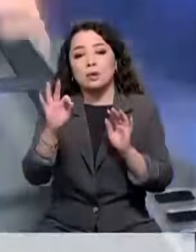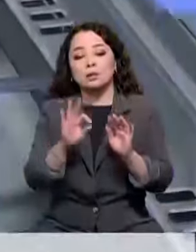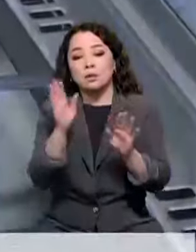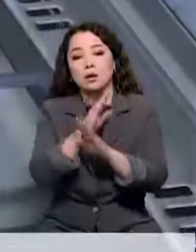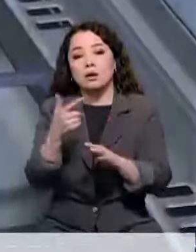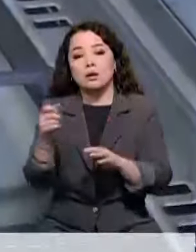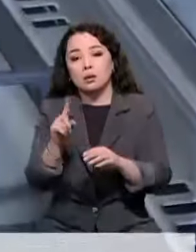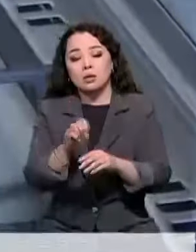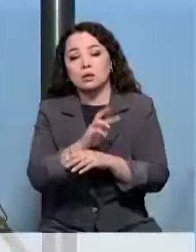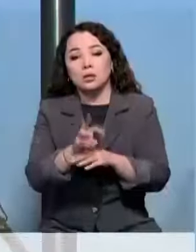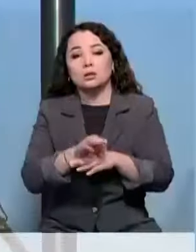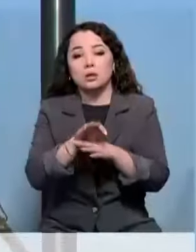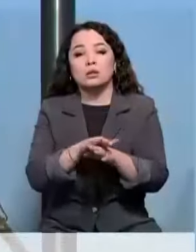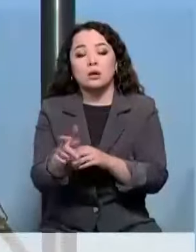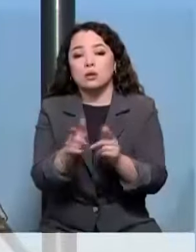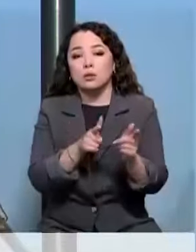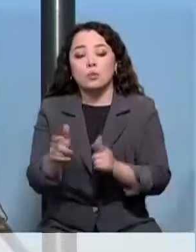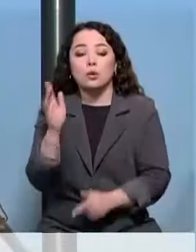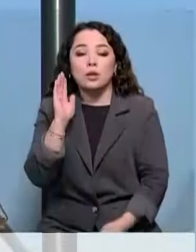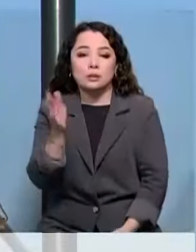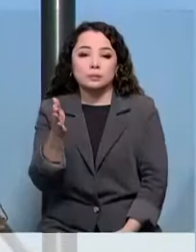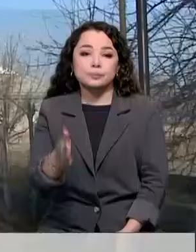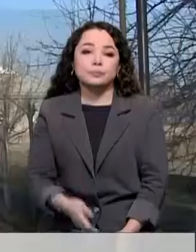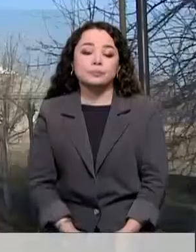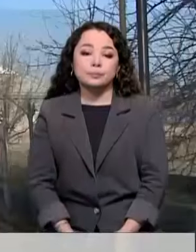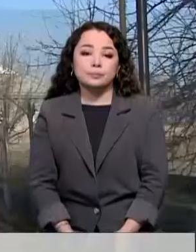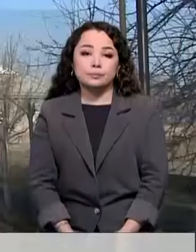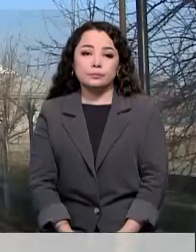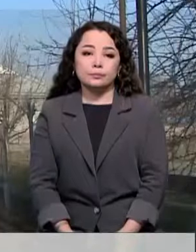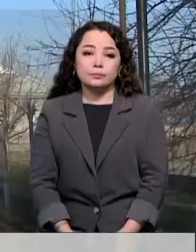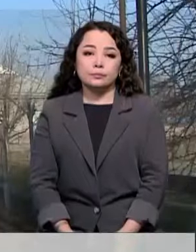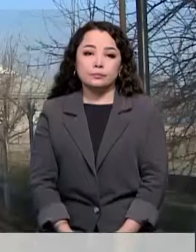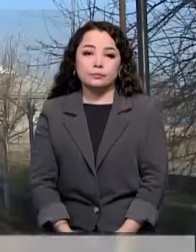табиғи газға қол жеткізеді деген сөз. Жандос Жұмабек, Ерболат Әбіш, 24 KZ, Түркістаннан.